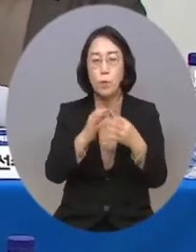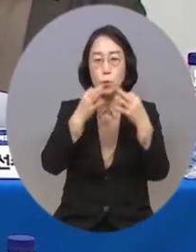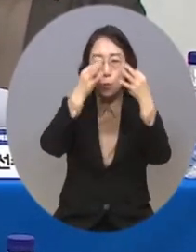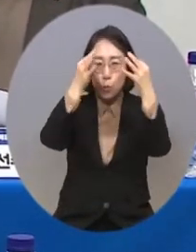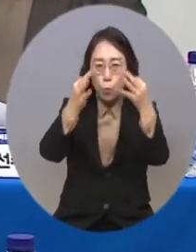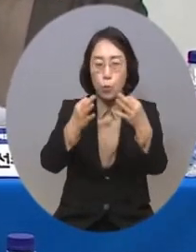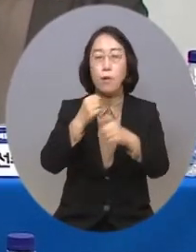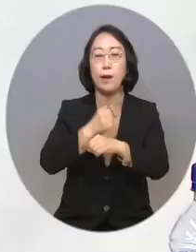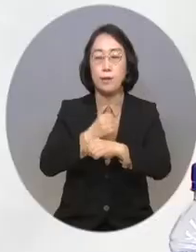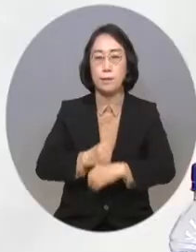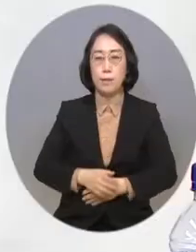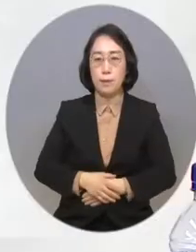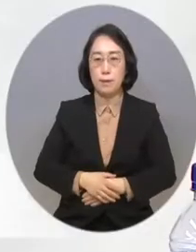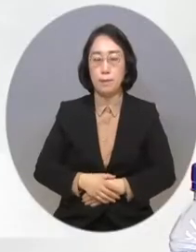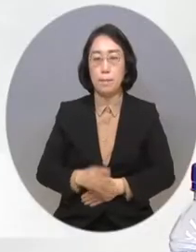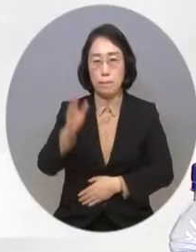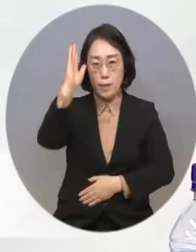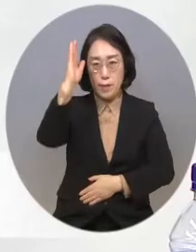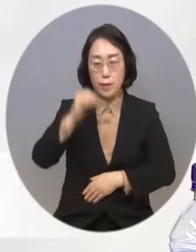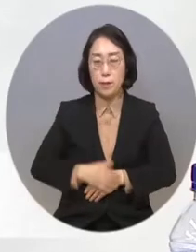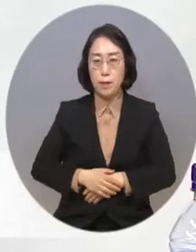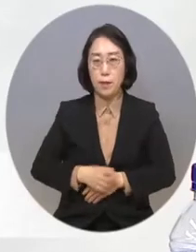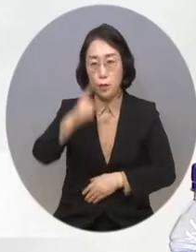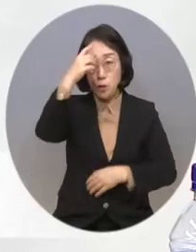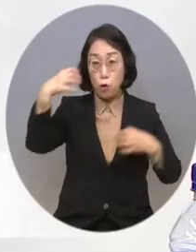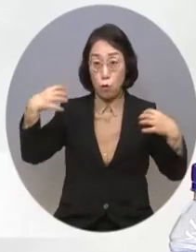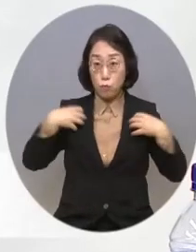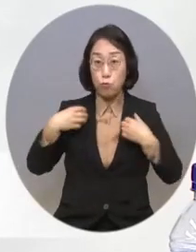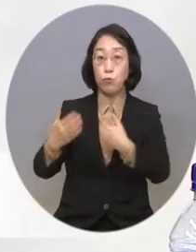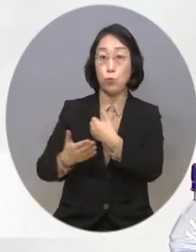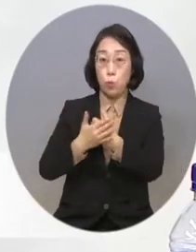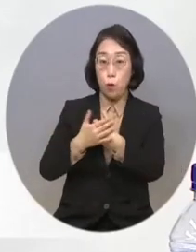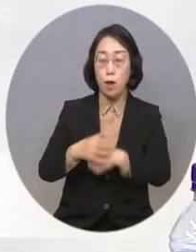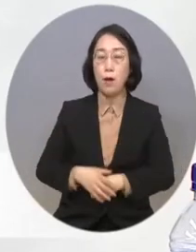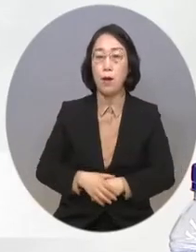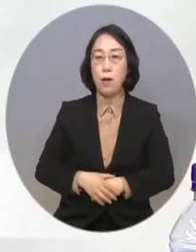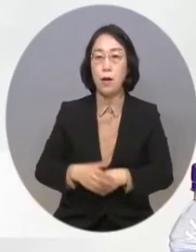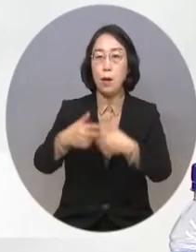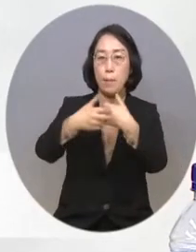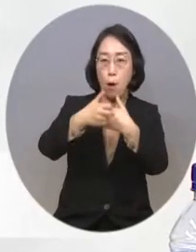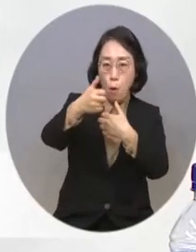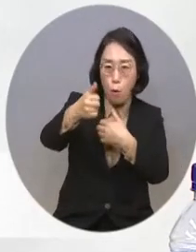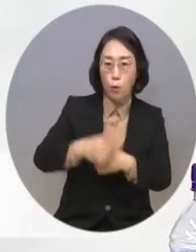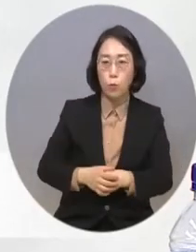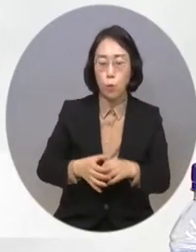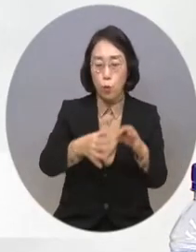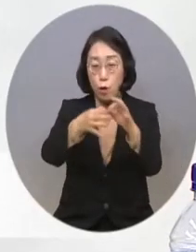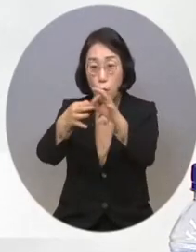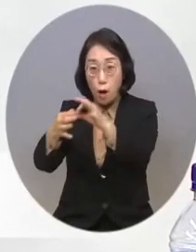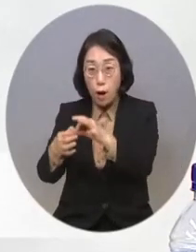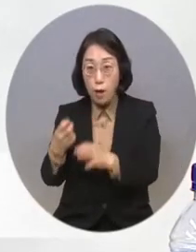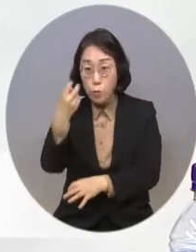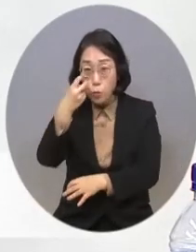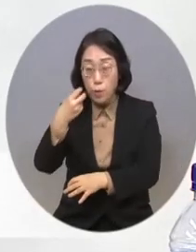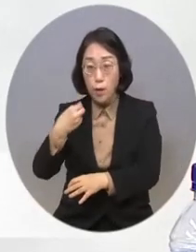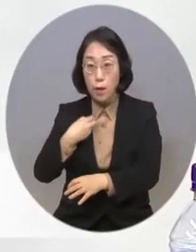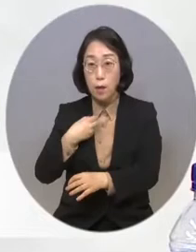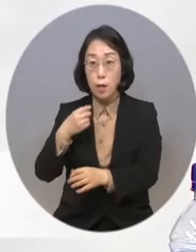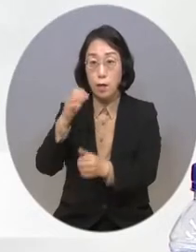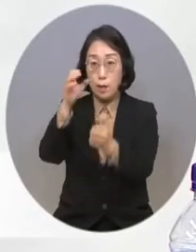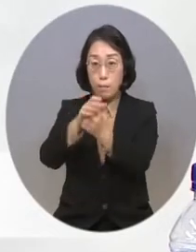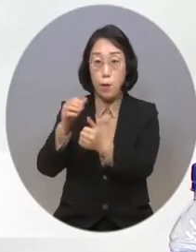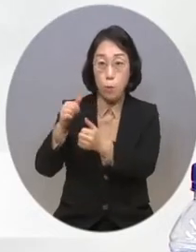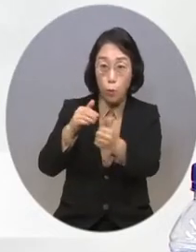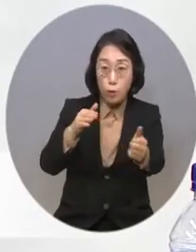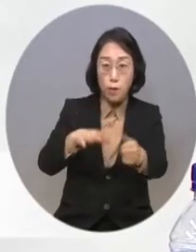보탤 예정입니다. 정부와 협조하여 감염 내과 전문의 역학조사관을 현장에 파견하여 대회